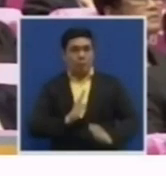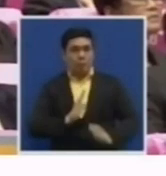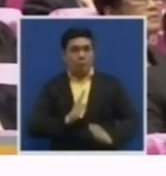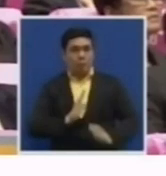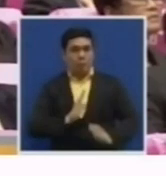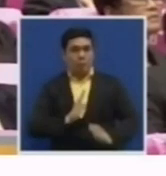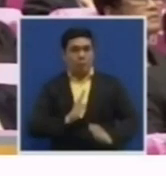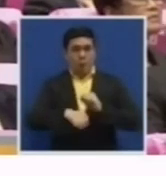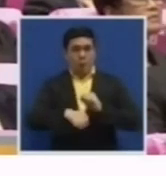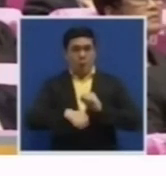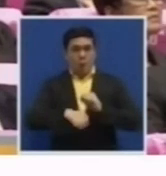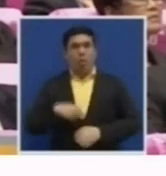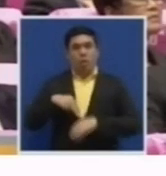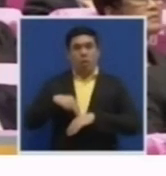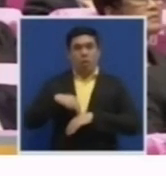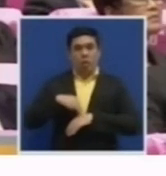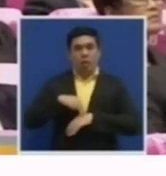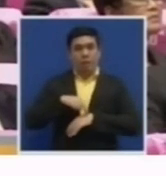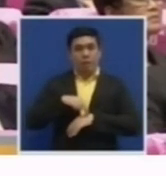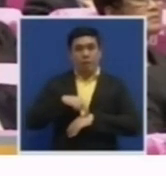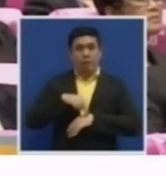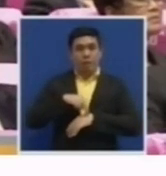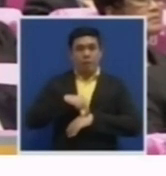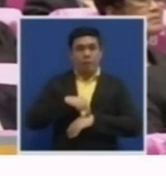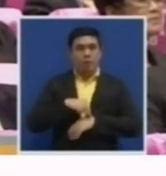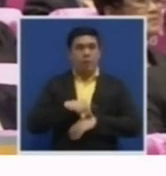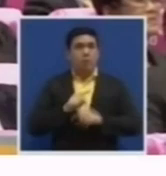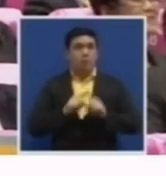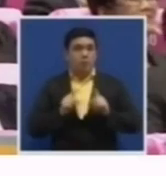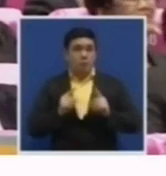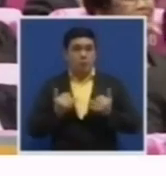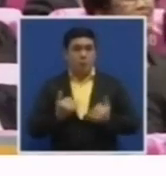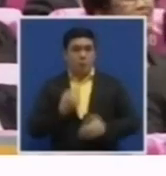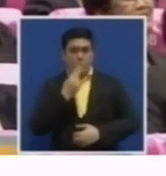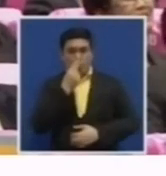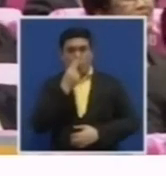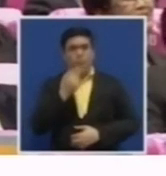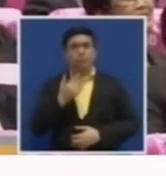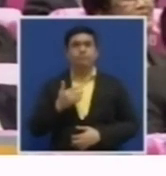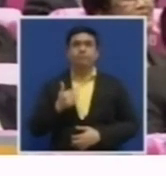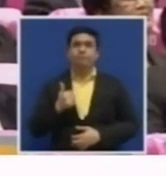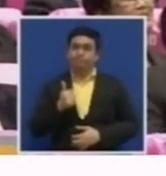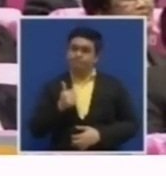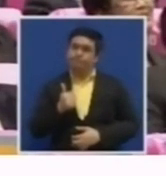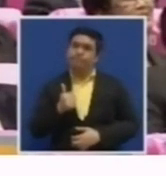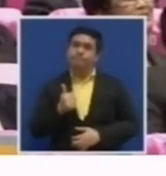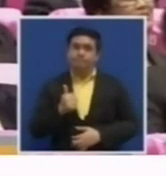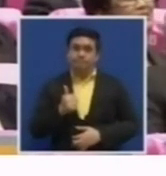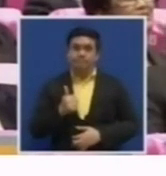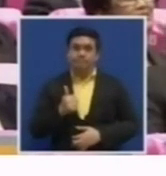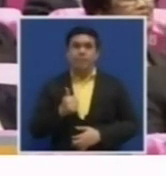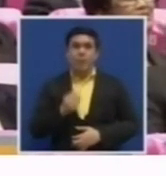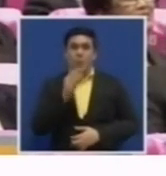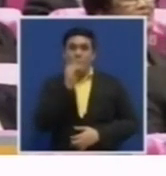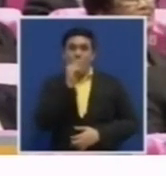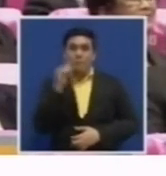ประชันเป็นการยกตัวอย่างขึ้นมานะครับล่าสุดคุณจุลพันธ์ก็บอกว่ายิ่งเป็นภาพของรองนายกท่านหนึ่งใช้เครื่องบินลำนี้ไปลพบุ